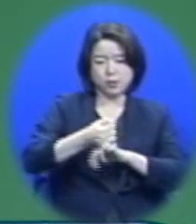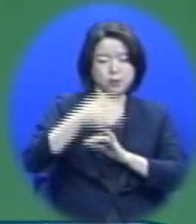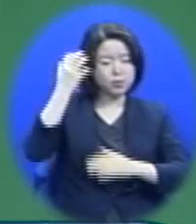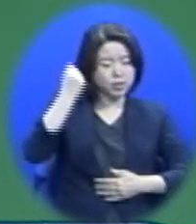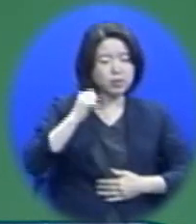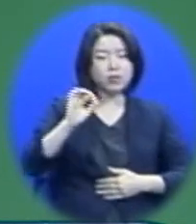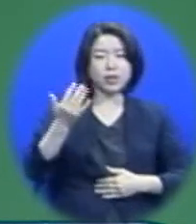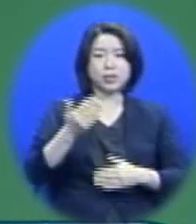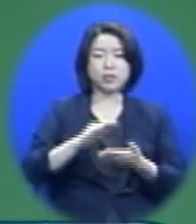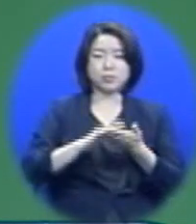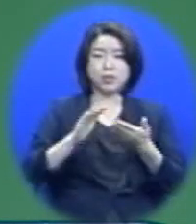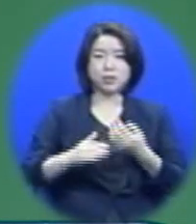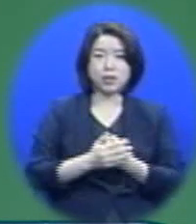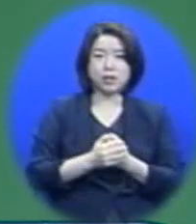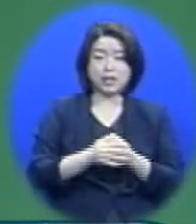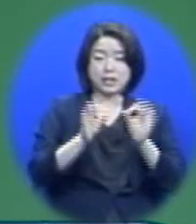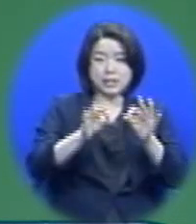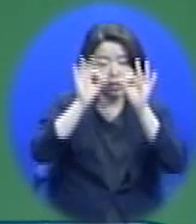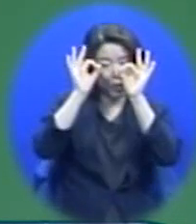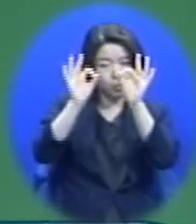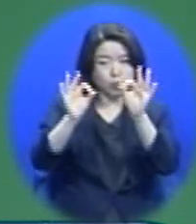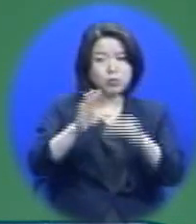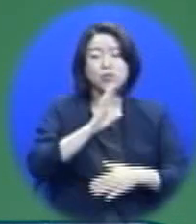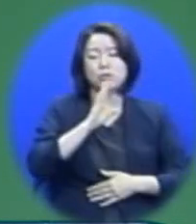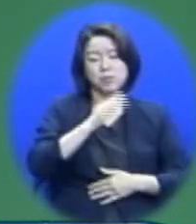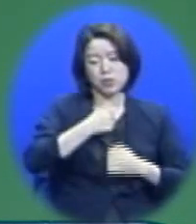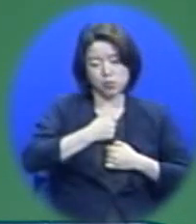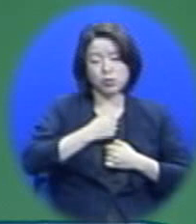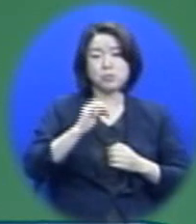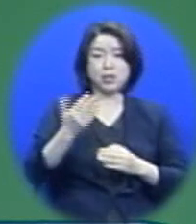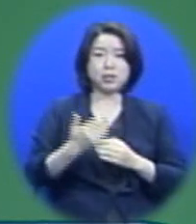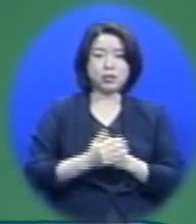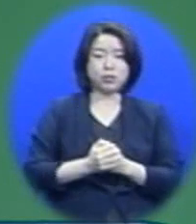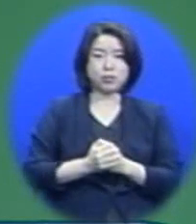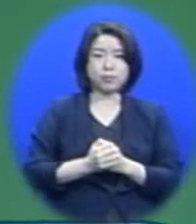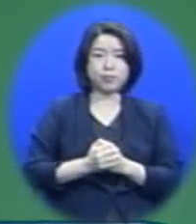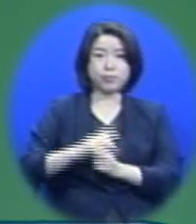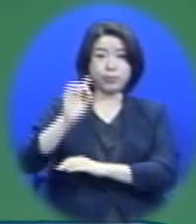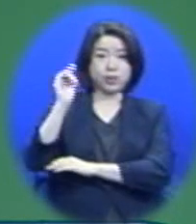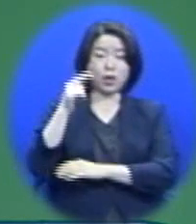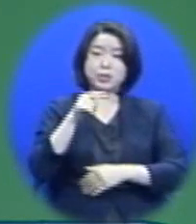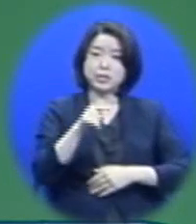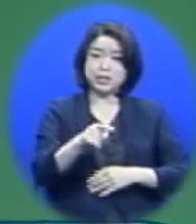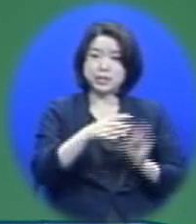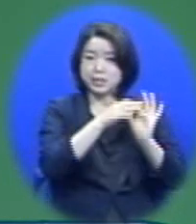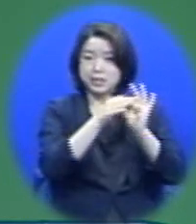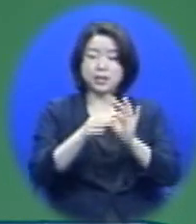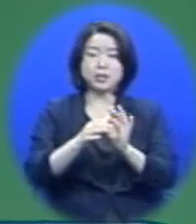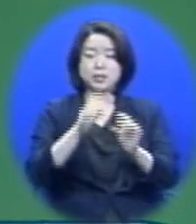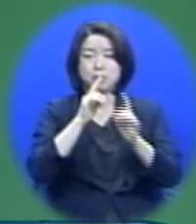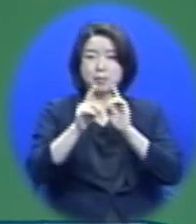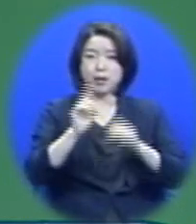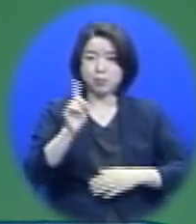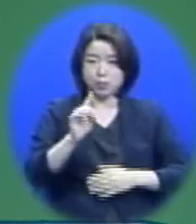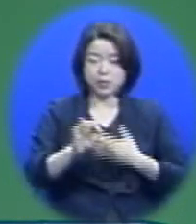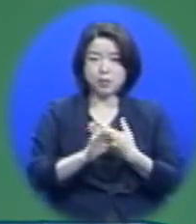합니다. 이제 보는 것을 정말 조심해야. 다윗은 이어서 이렇게 말합니다. 3절